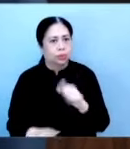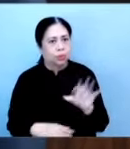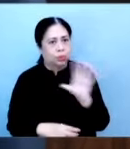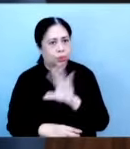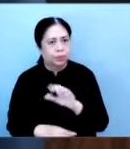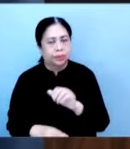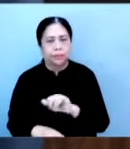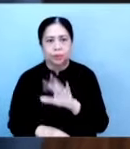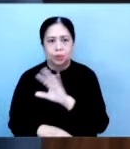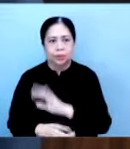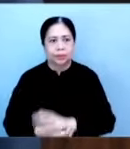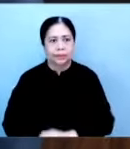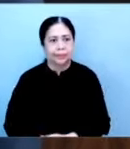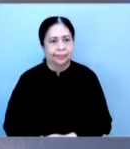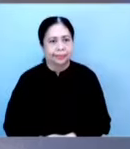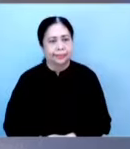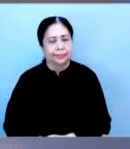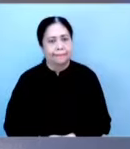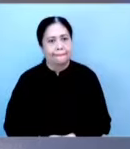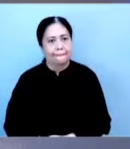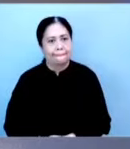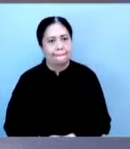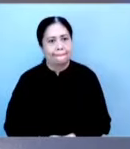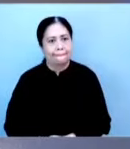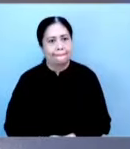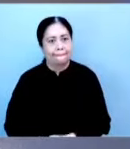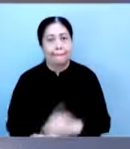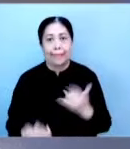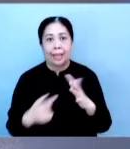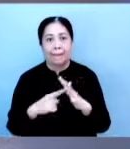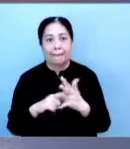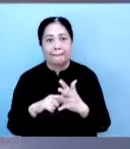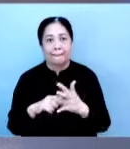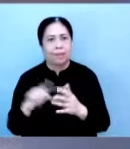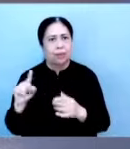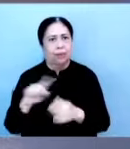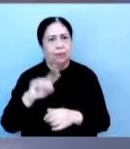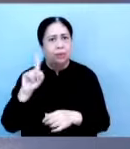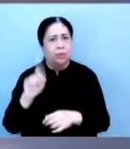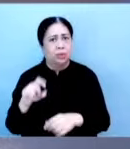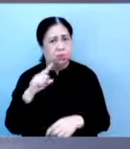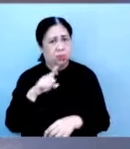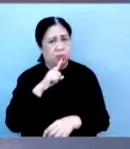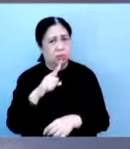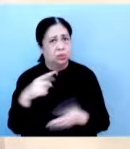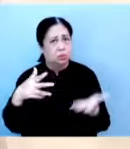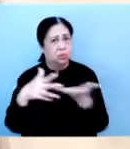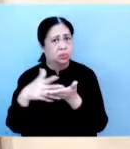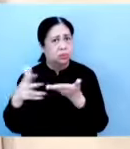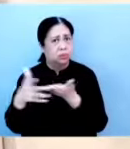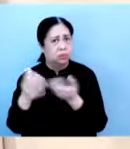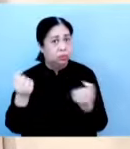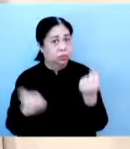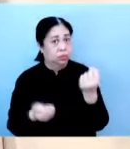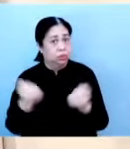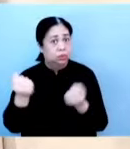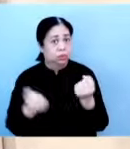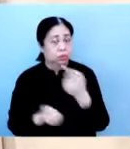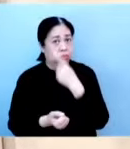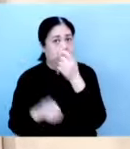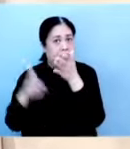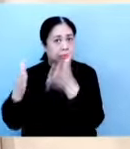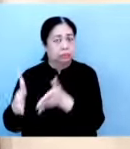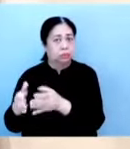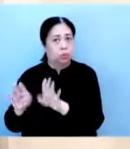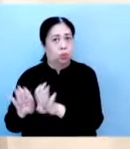morning kapatid pero syempre simulan na natin atorney unang tanong Pwede ba talagang makasuhan yung driver dahil nga naiwang bukas